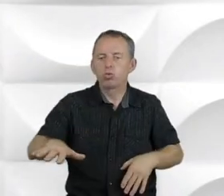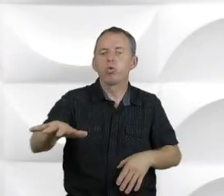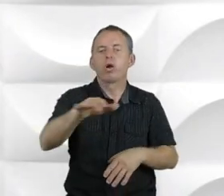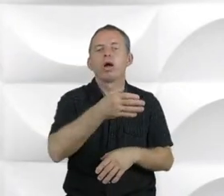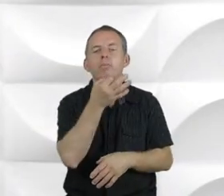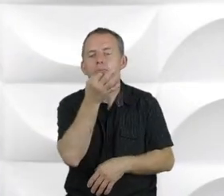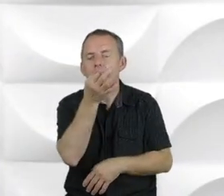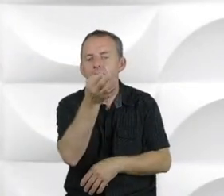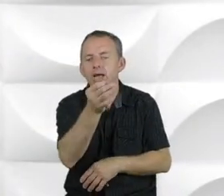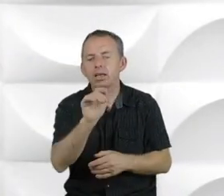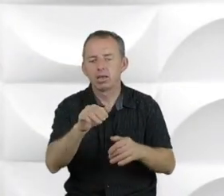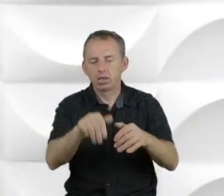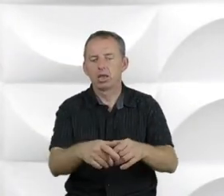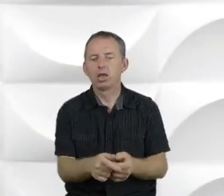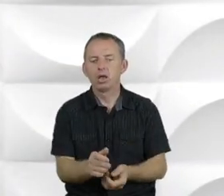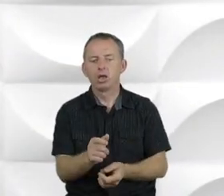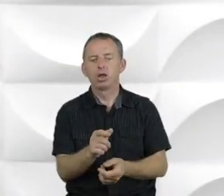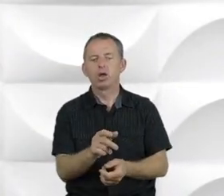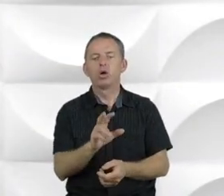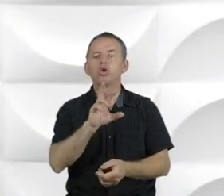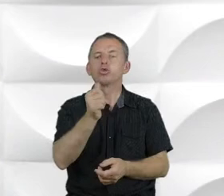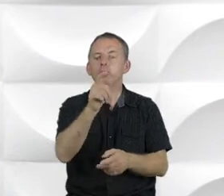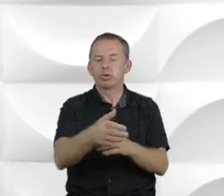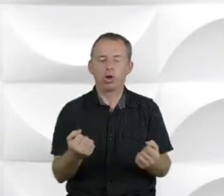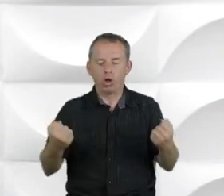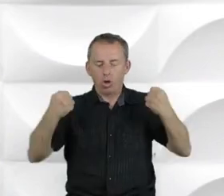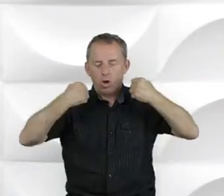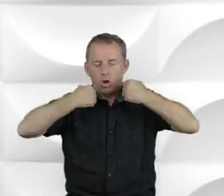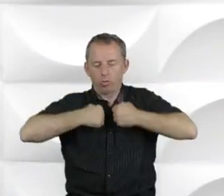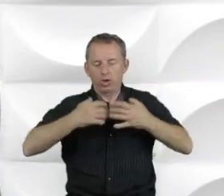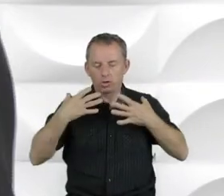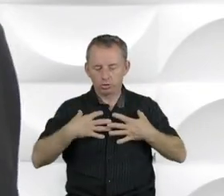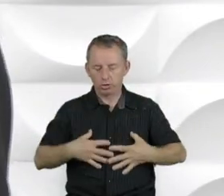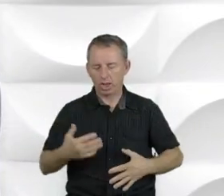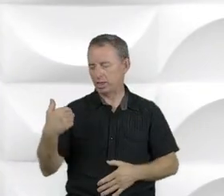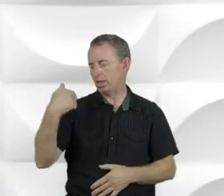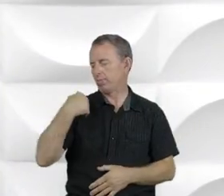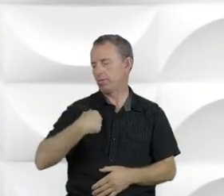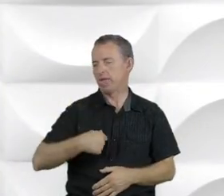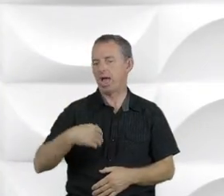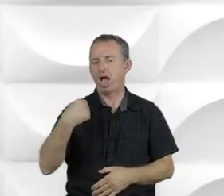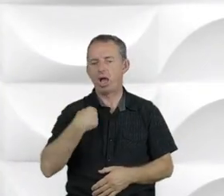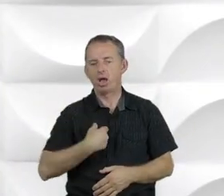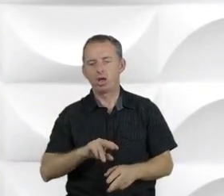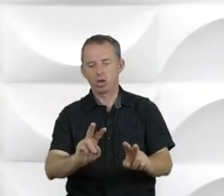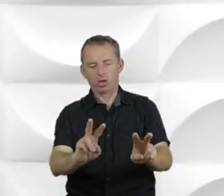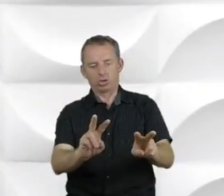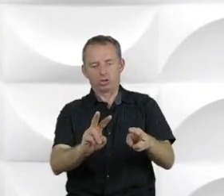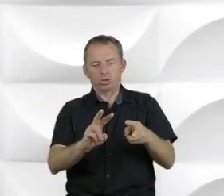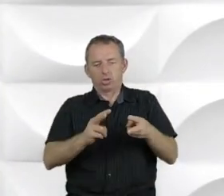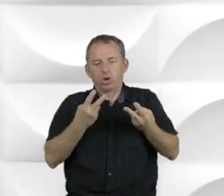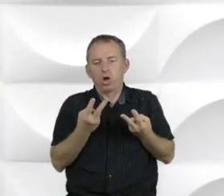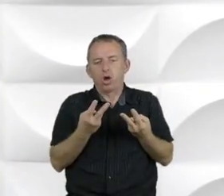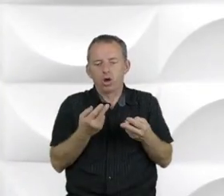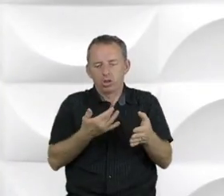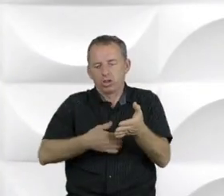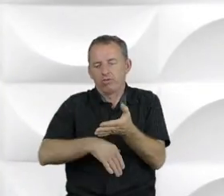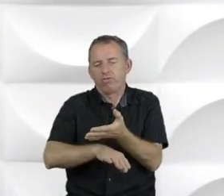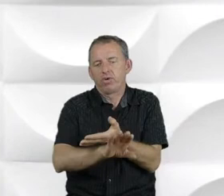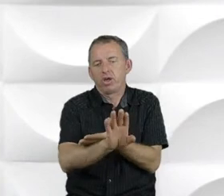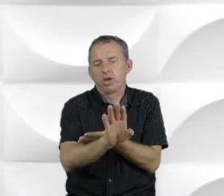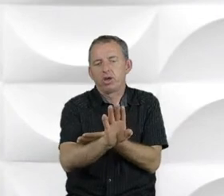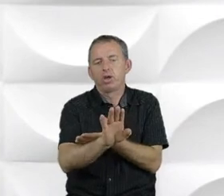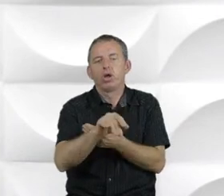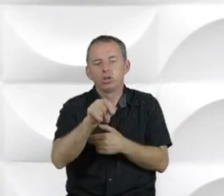pytanie pada: kim są ci obleczeni w szaty białe? Skąd oni wyszli? Mówi, to